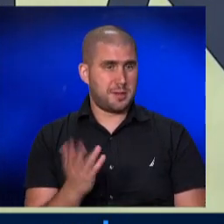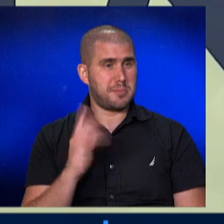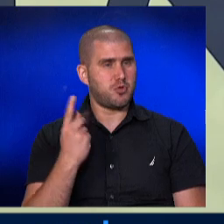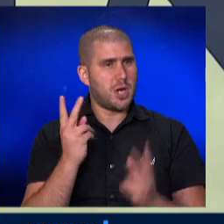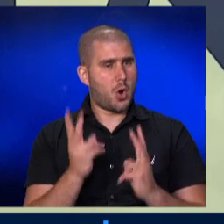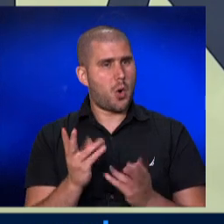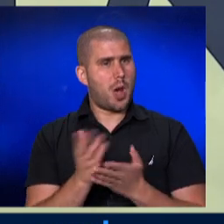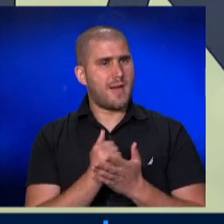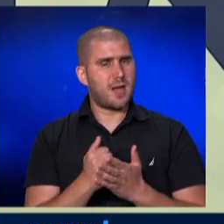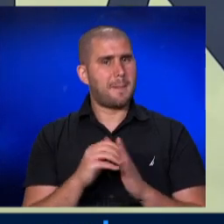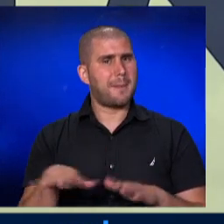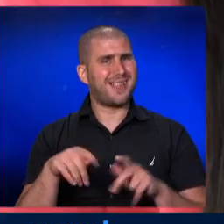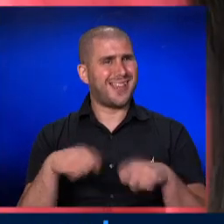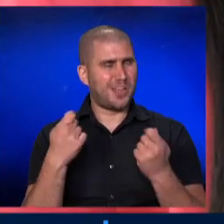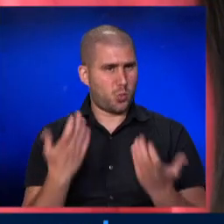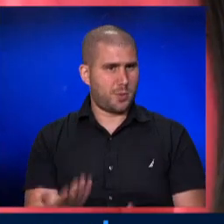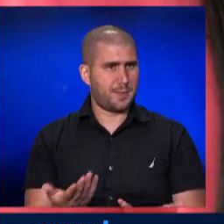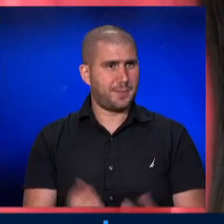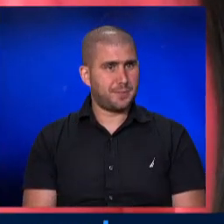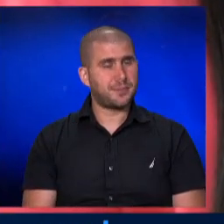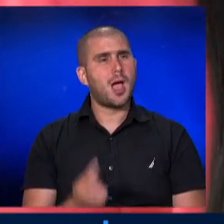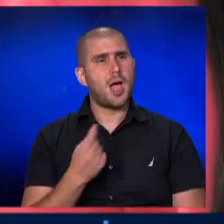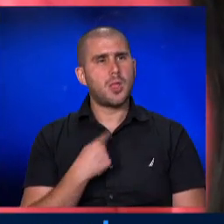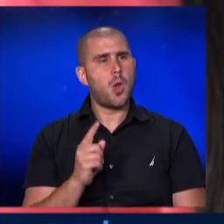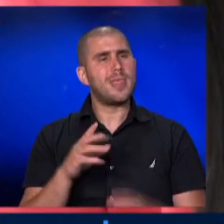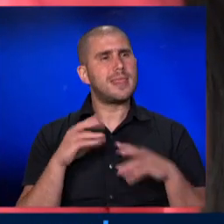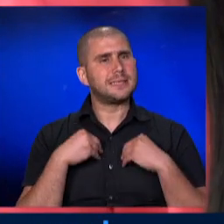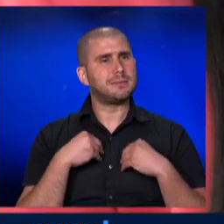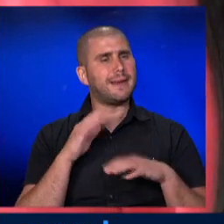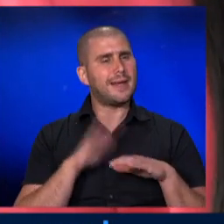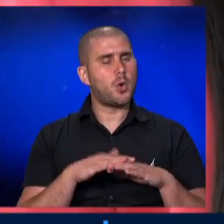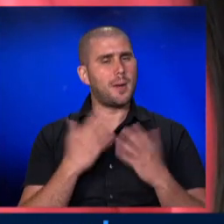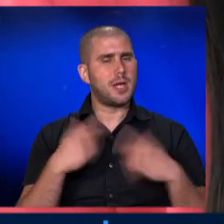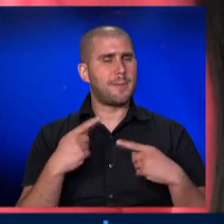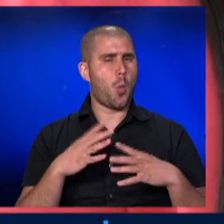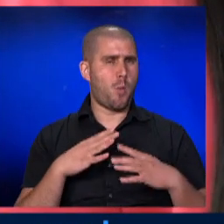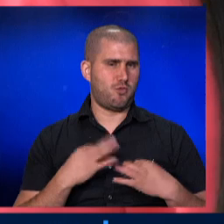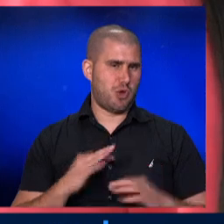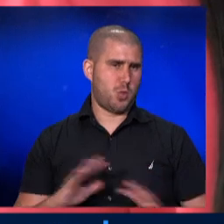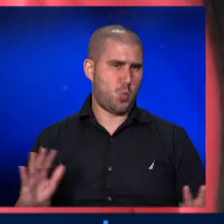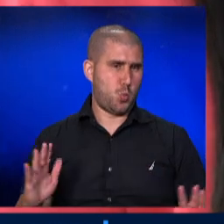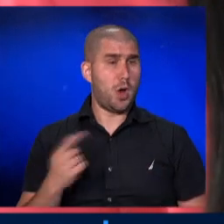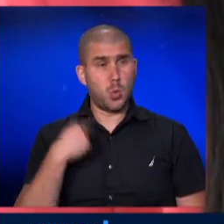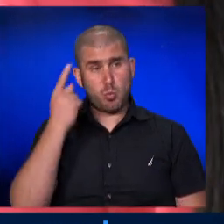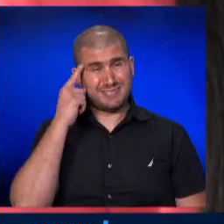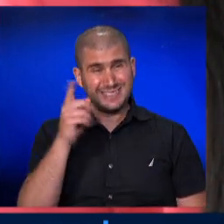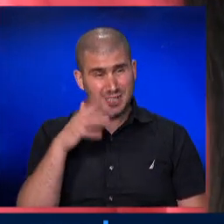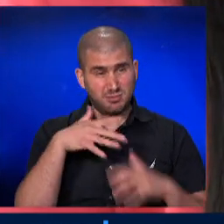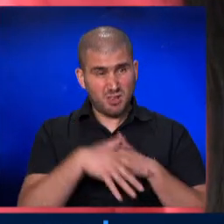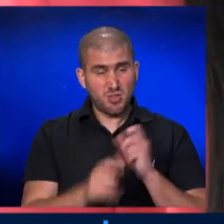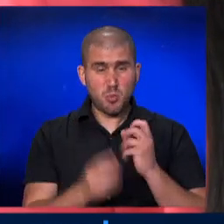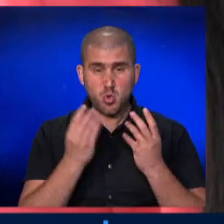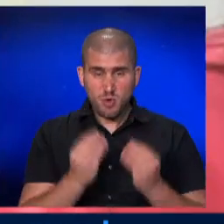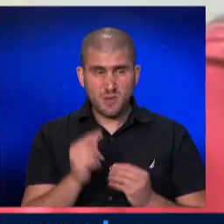יכול להרוויח במערכת החינוך. אנחנו לא נסכים שיגעו לנו במספר ימי החופשה. אני חושבת שזה מה שמוביל אנשים